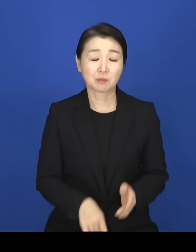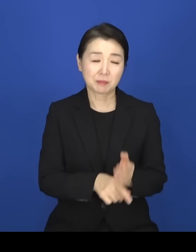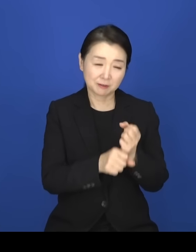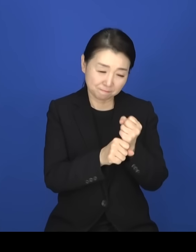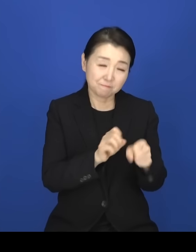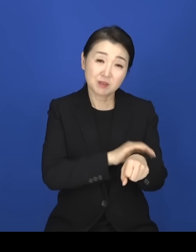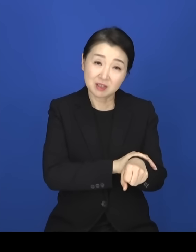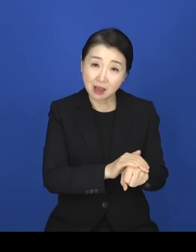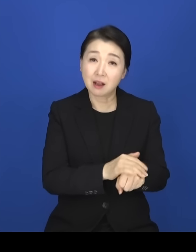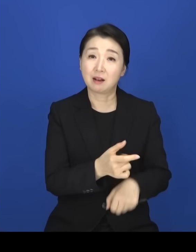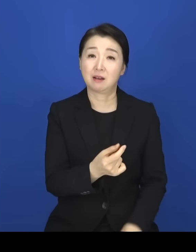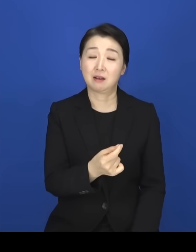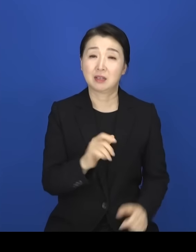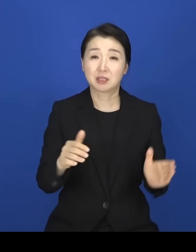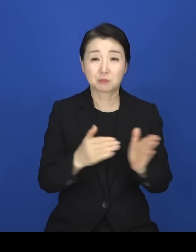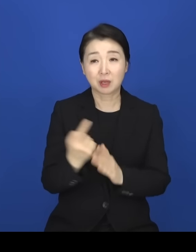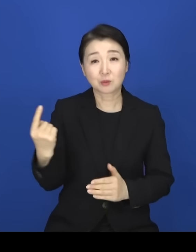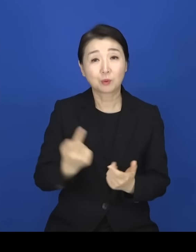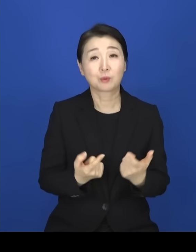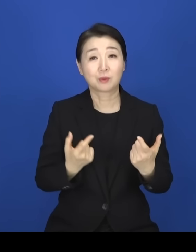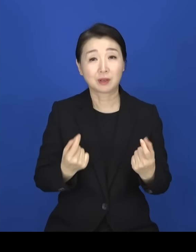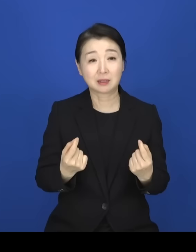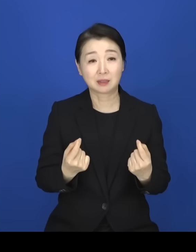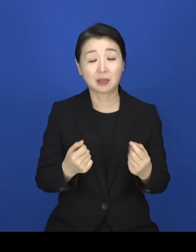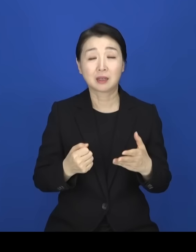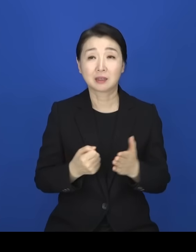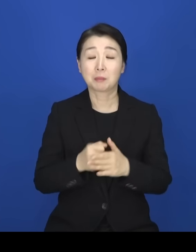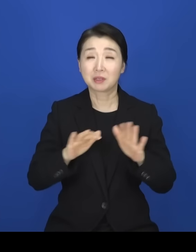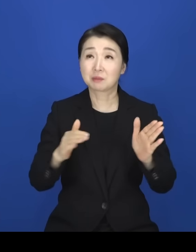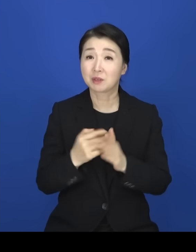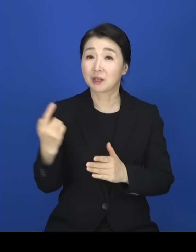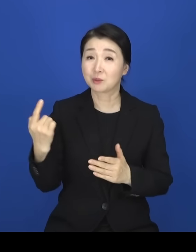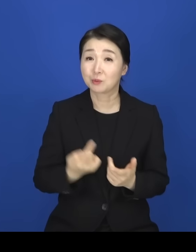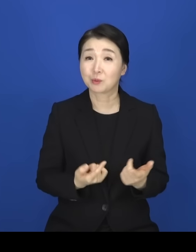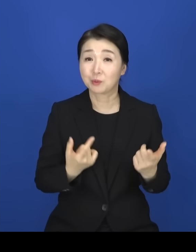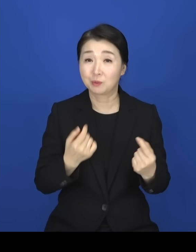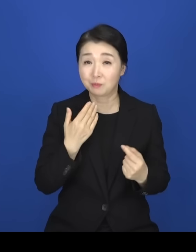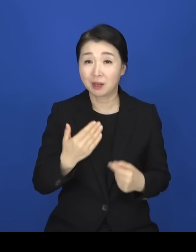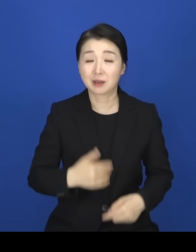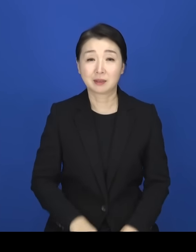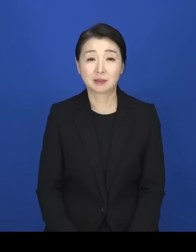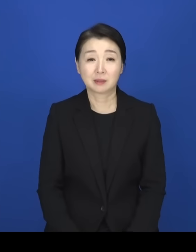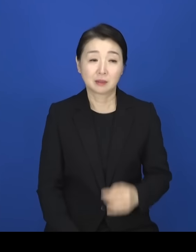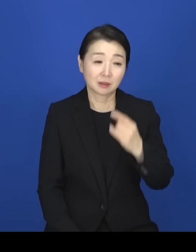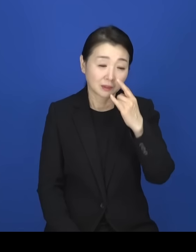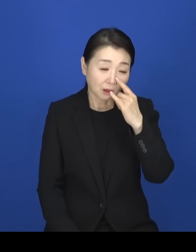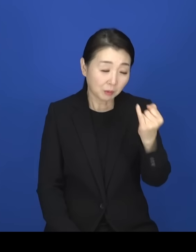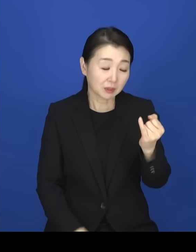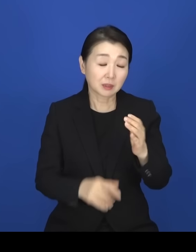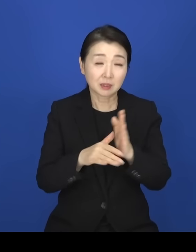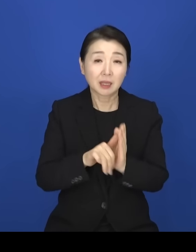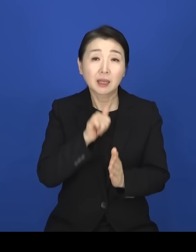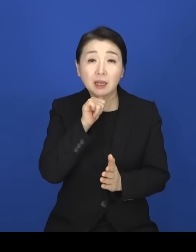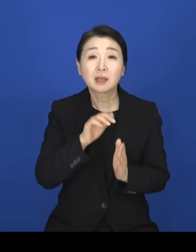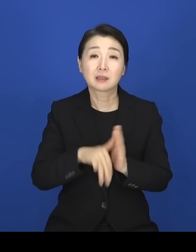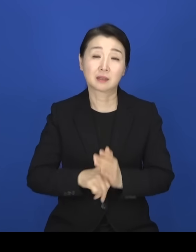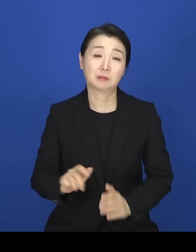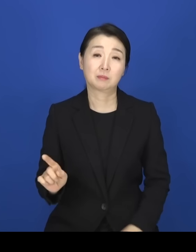않으시고 여기까지 오신 것 같아요. 그래서 제가 여기까지 온 것 같고 어머니가 그 와중에 그 가난할